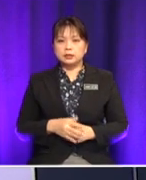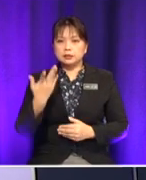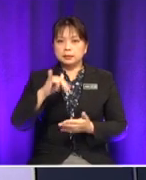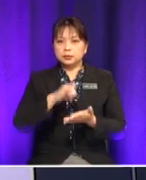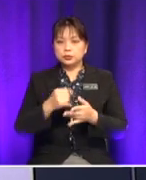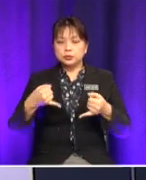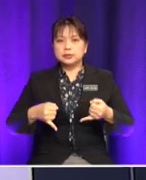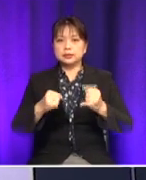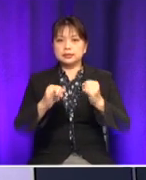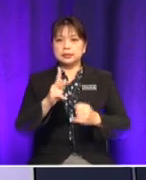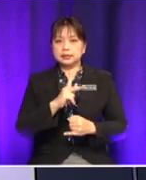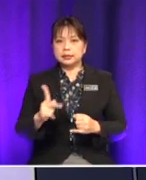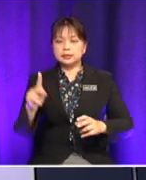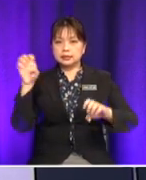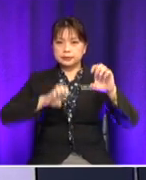eksperimen